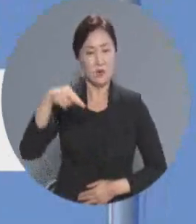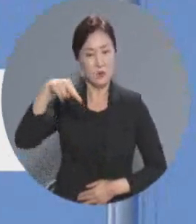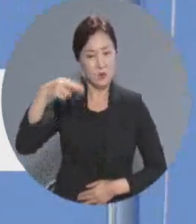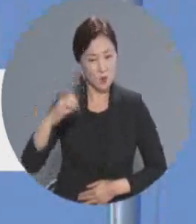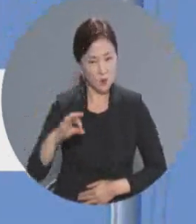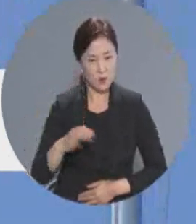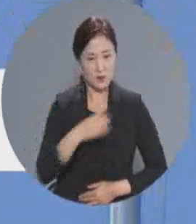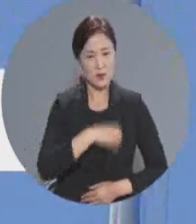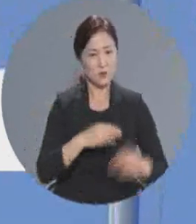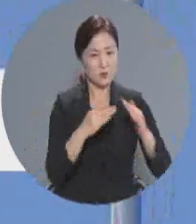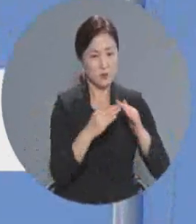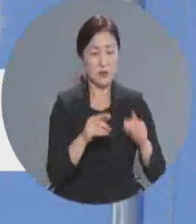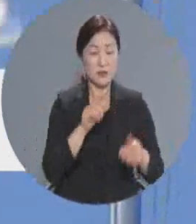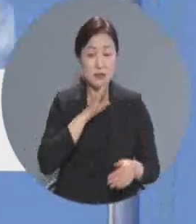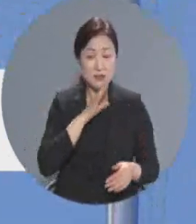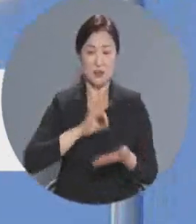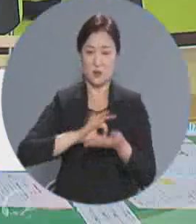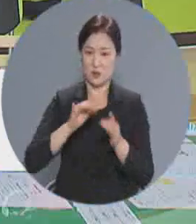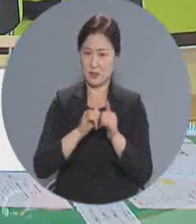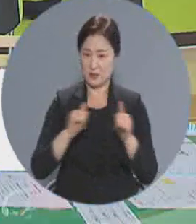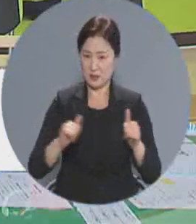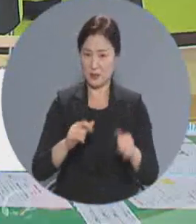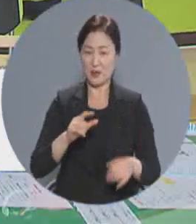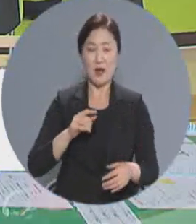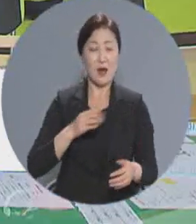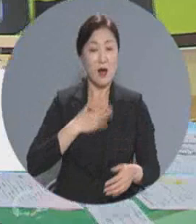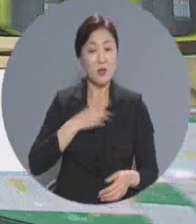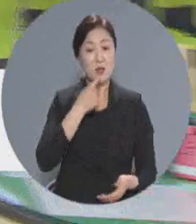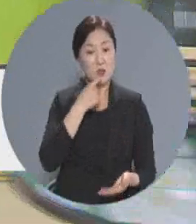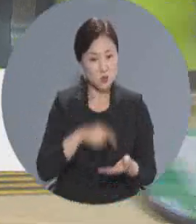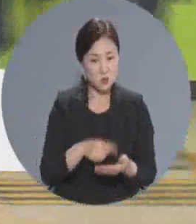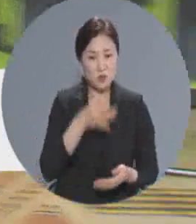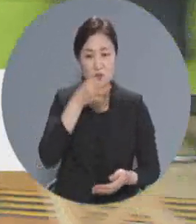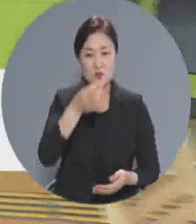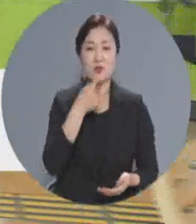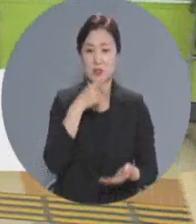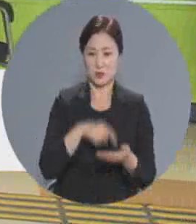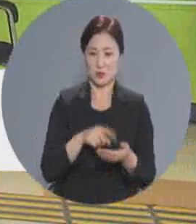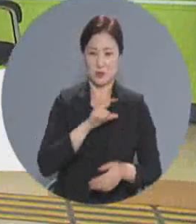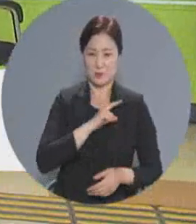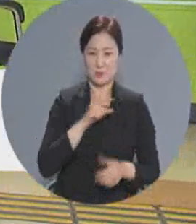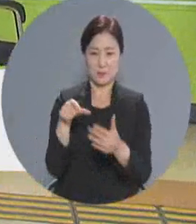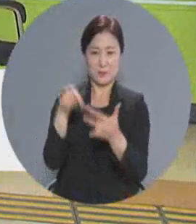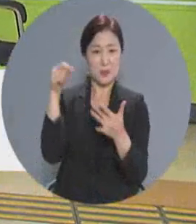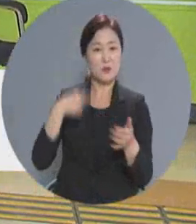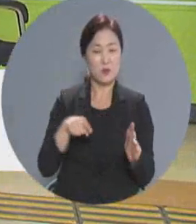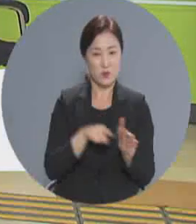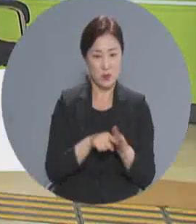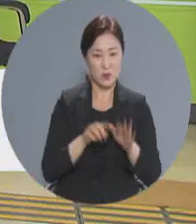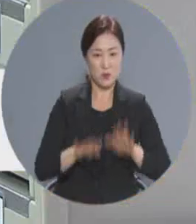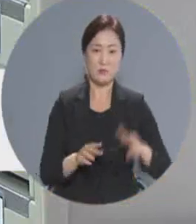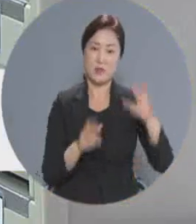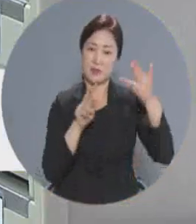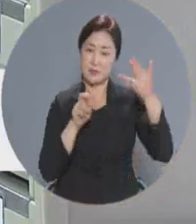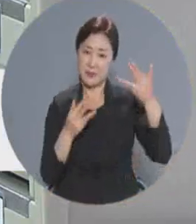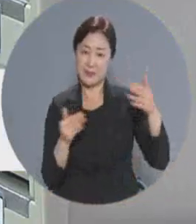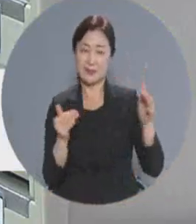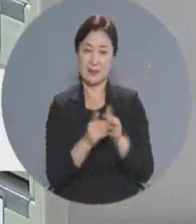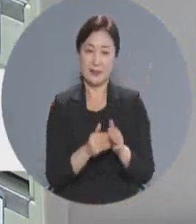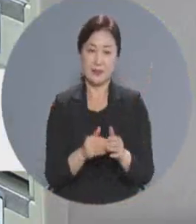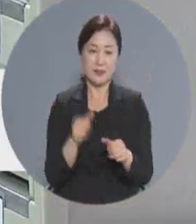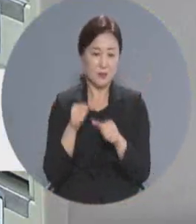이용자인 시민들의 입장에서 이용자가 알기 쉽고 부르기 쉬운 명칭으로 선정하기 위해 오는 28일까지